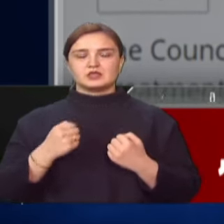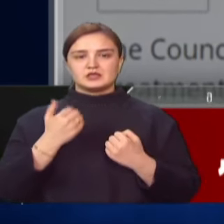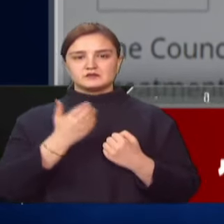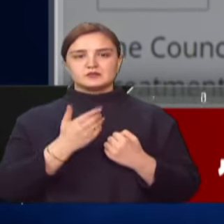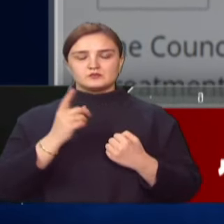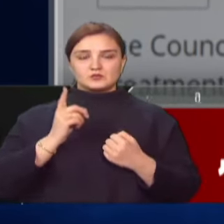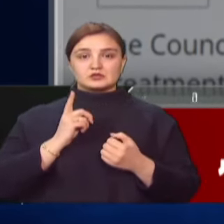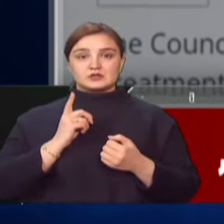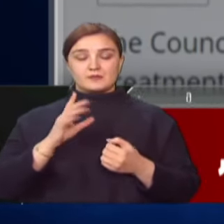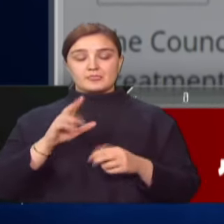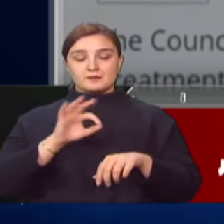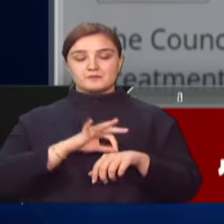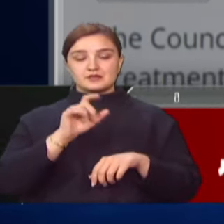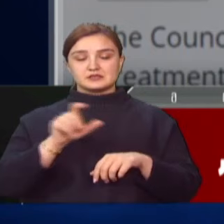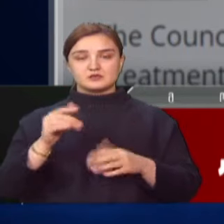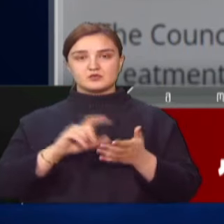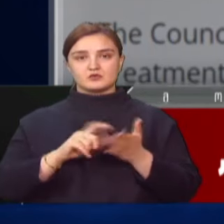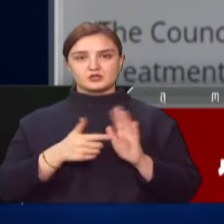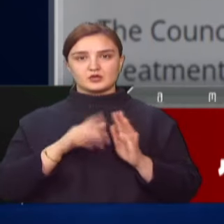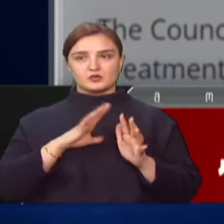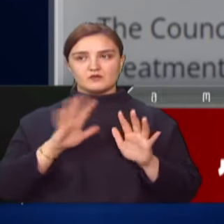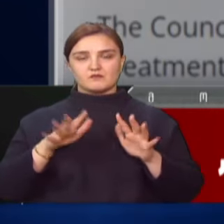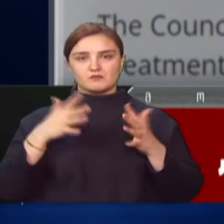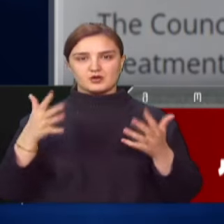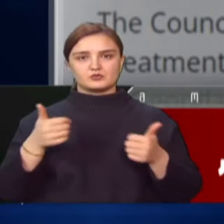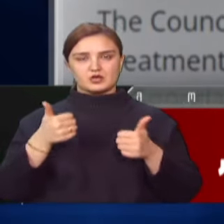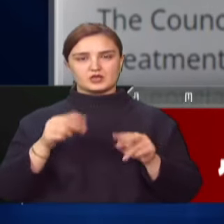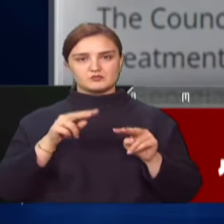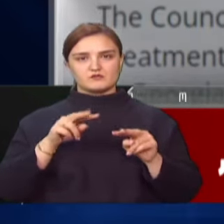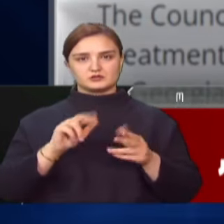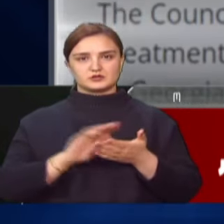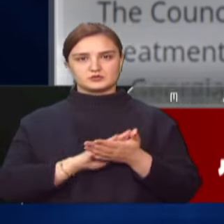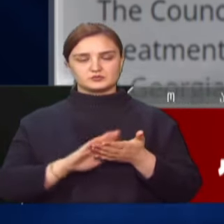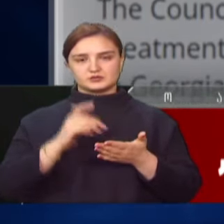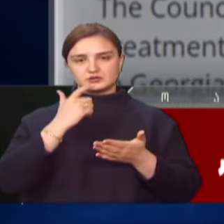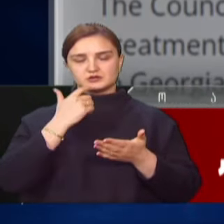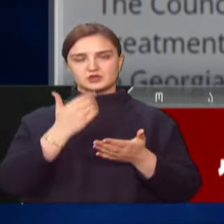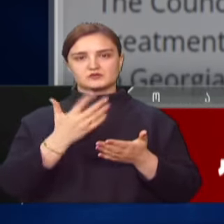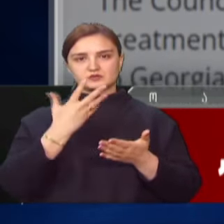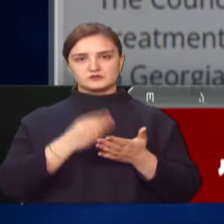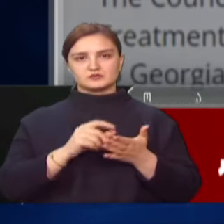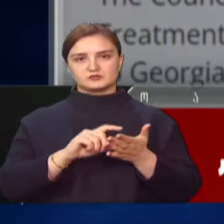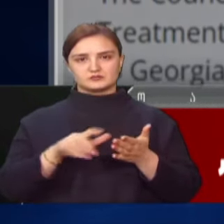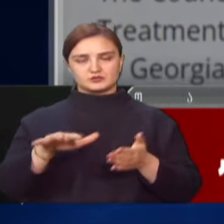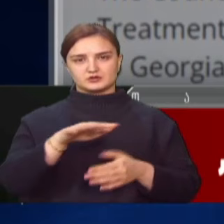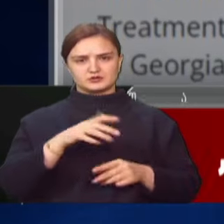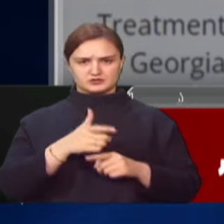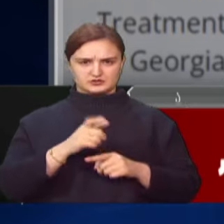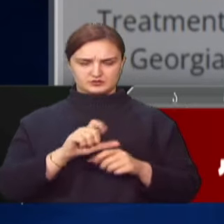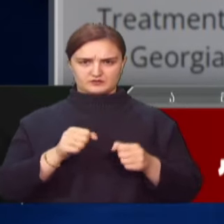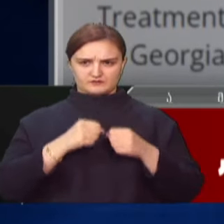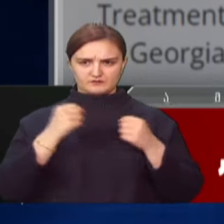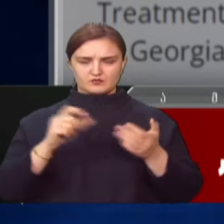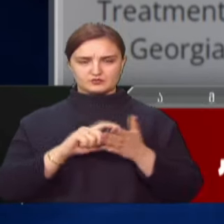დაწესებულებისთვის მოსალოდნელი იყო. Პაციენტების ოთახები იყო ფართო, კარგად მოვლილი და სუფთა. Სააკაშვილის მიერ დაკავებული ფართი იყო განსაკუთრებით დიდი ოთახი